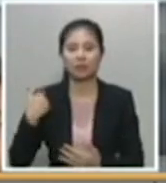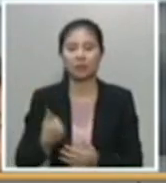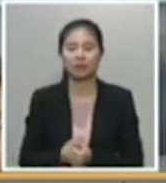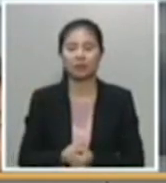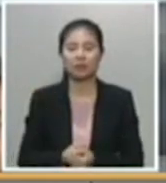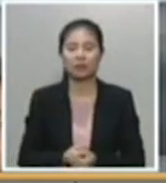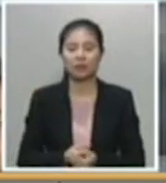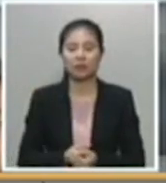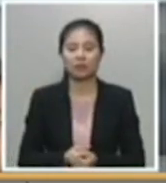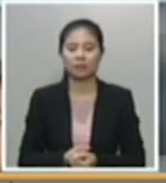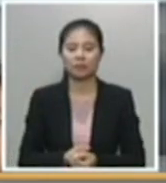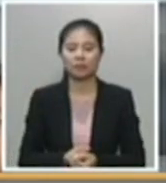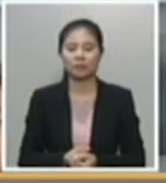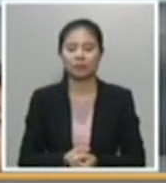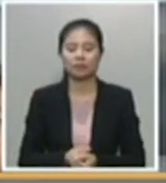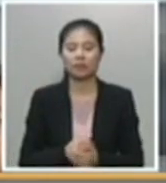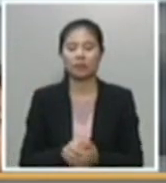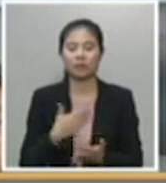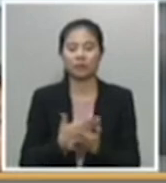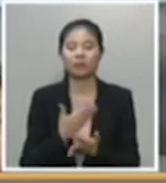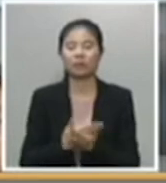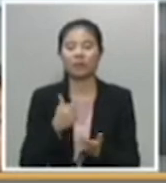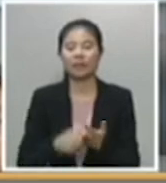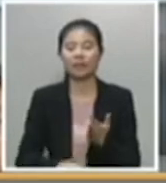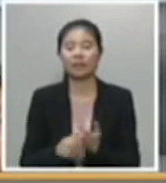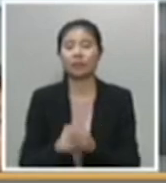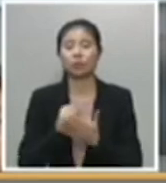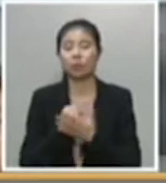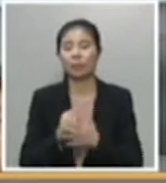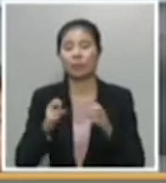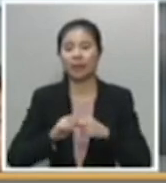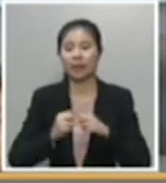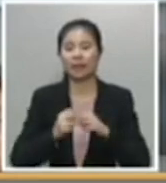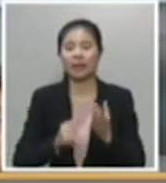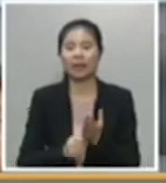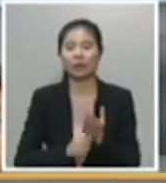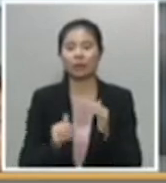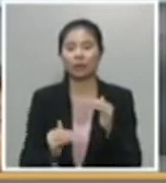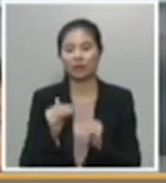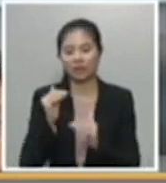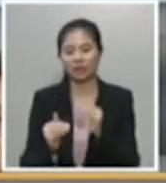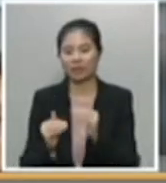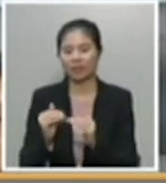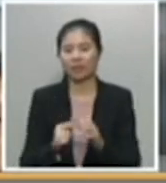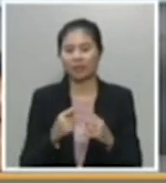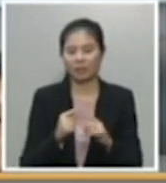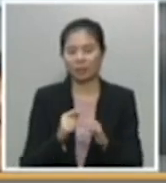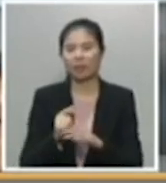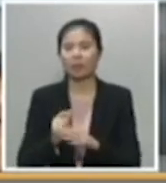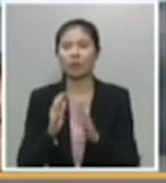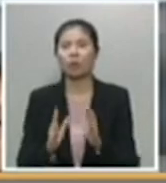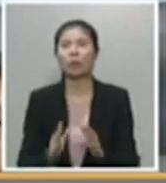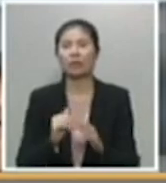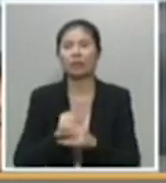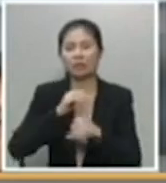ทนที่ภาษีนี้มันจะมาช่วยแก้ปัญหาความเหลื่อมล้ำเนี่ยมันอาจจะเป็นเงื่อนไขในการที่จะตอกย้ำความเหลื่อมล้ำในสังคมด้วยซ้ำ